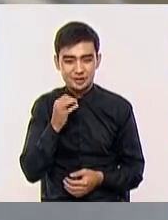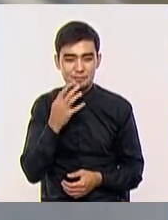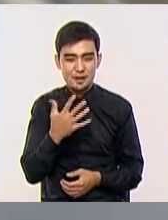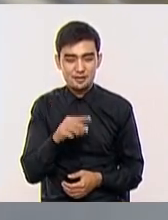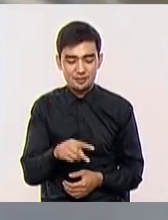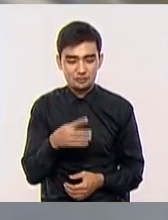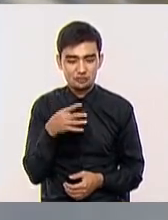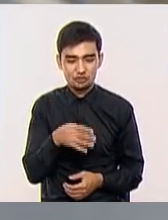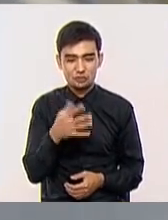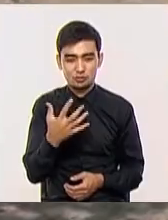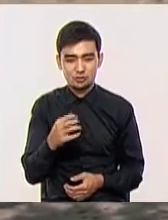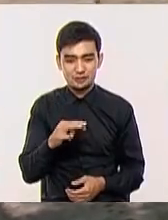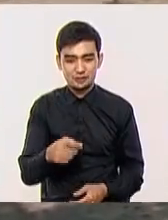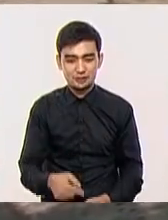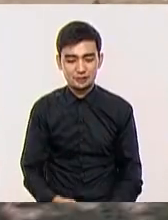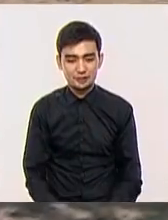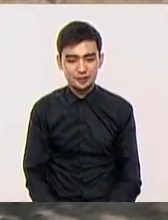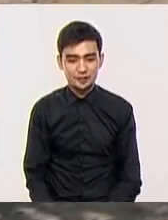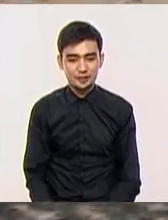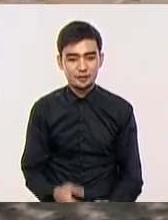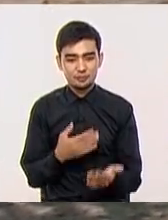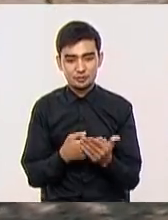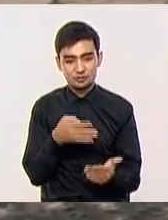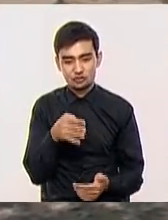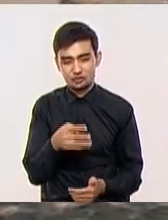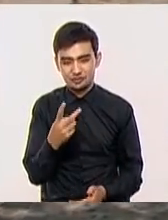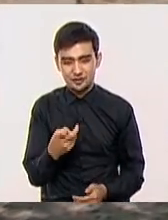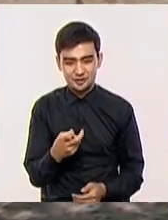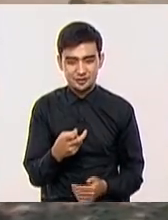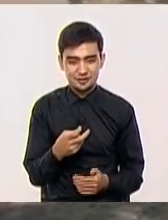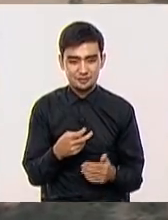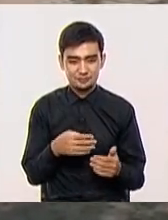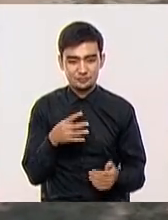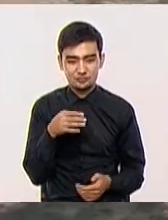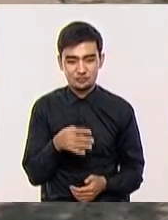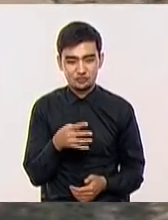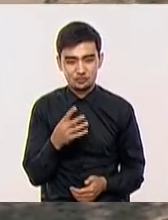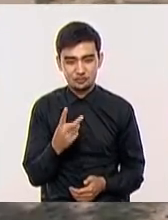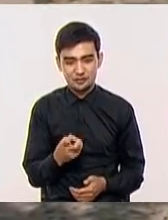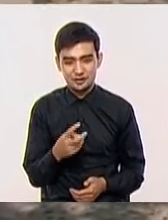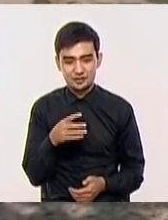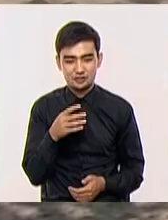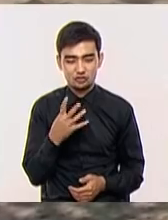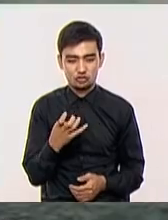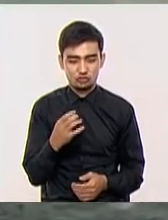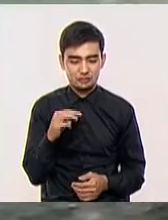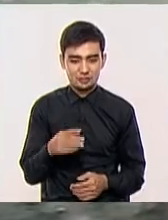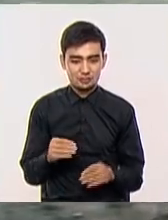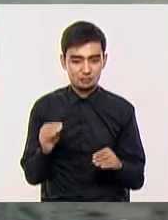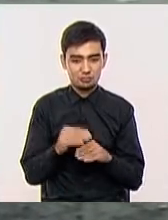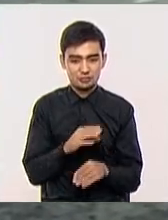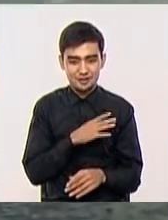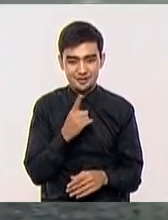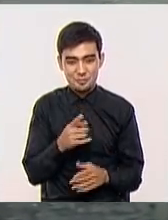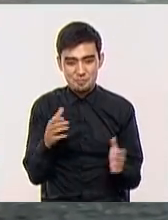4500 теңгеден сатылып жатыр. Бірақ кем дегенде 4200. 4200 қымбаттаған, 400 теңгеге қымбаттап кеткен ғой. Қандай